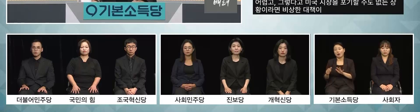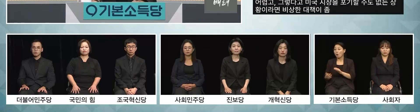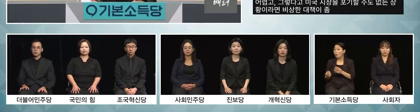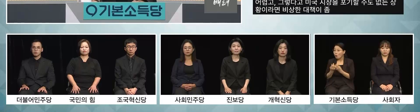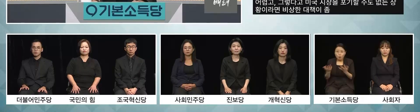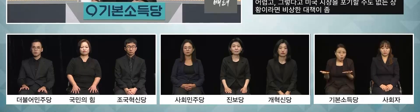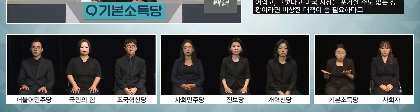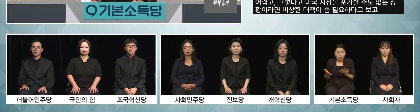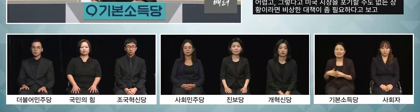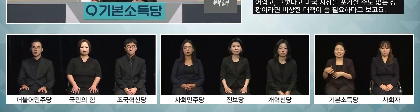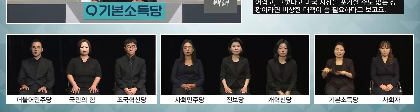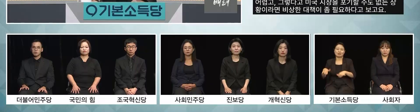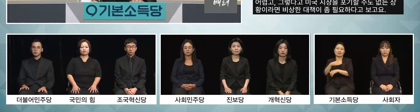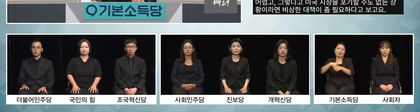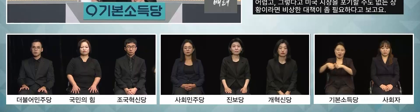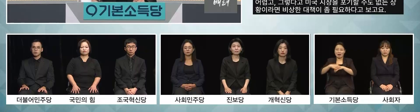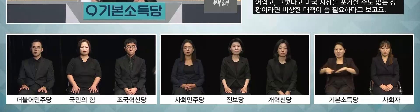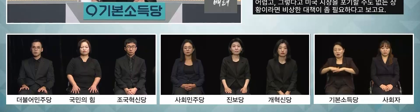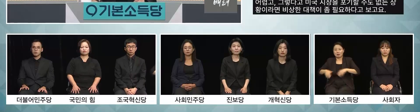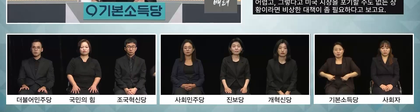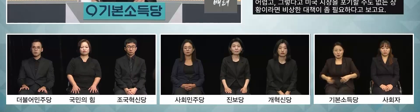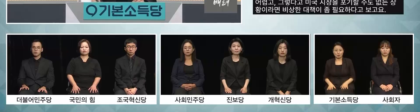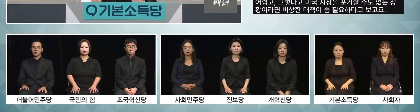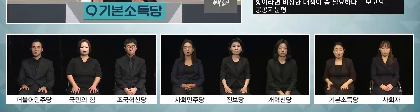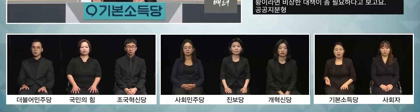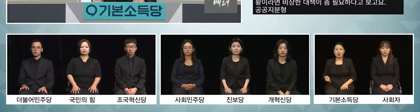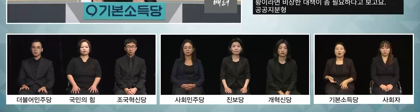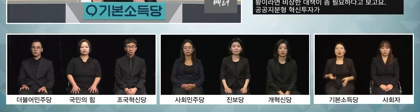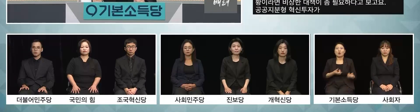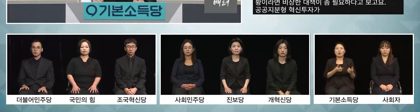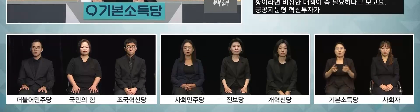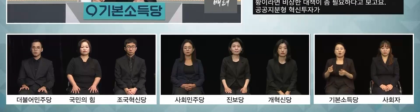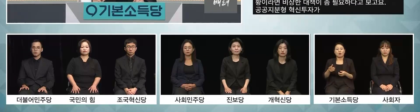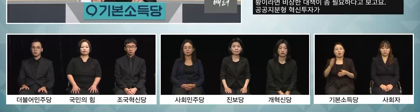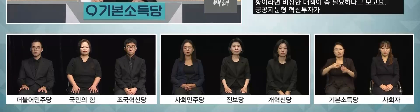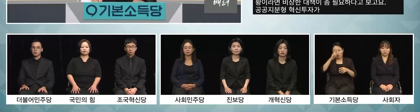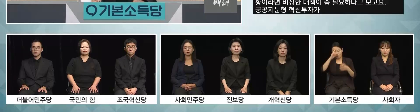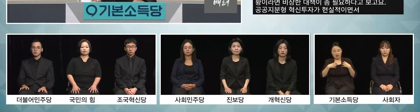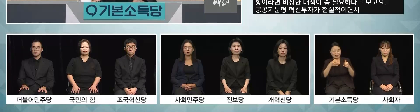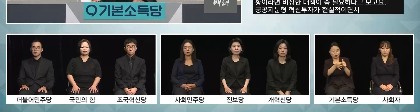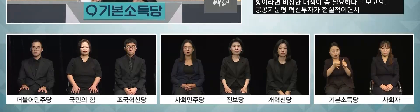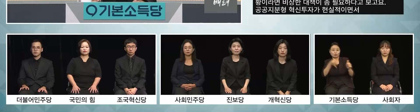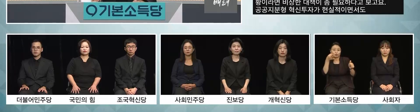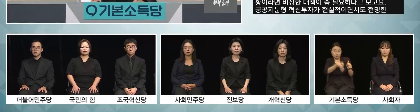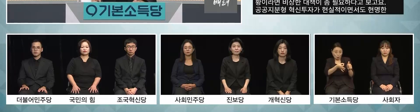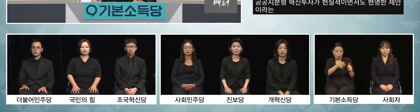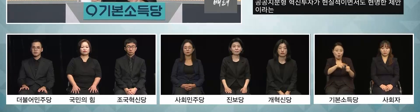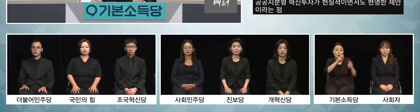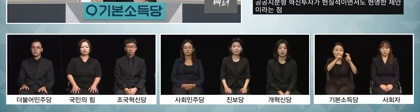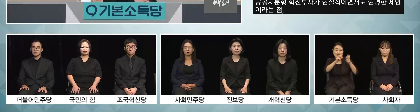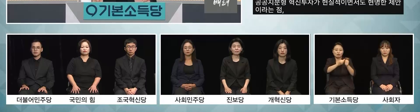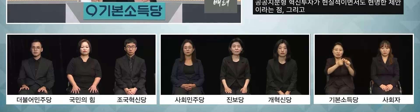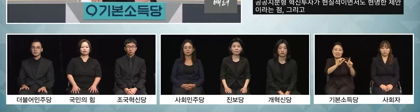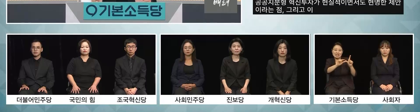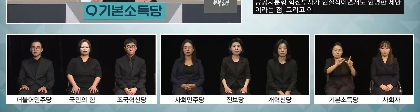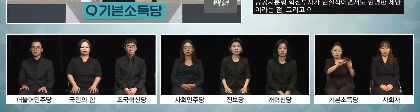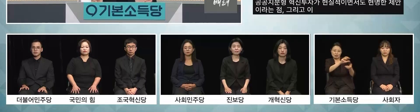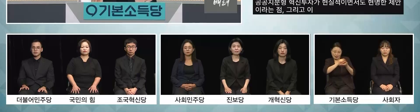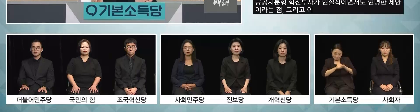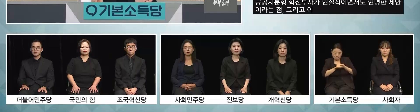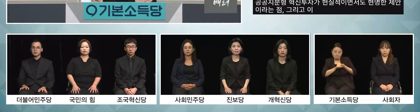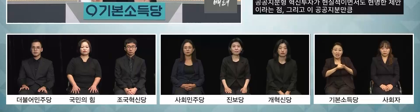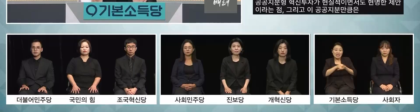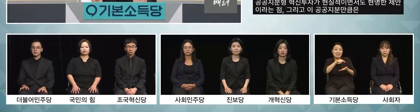필요하다고 보고요. 공공지분형 혁신 투자가 현실적이면서도 현명한 제안이라는 점 그리고 이 공공지분만큼의